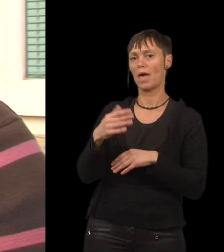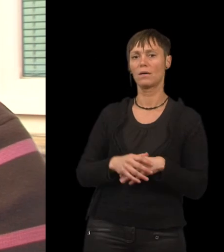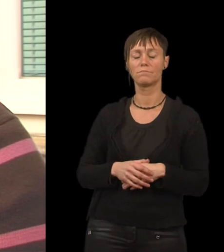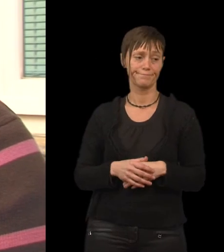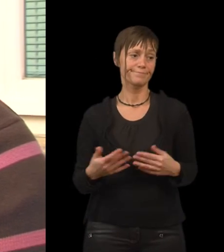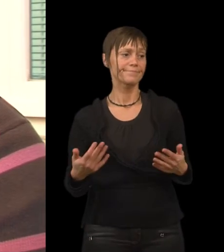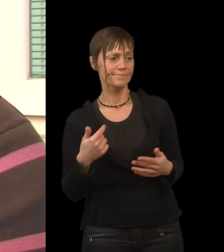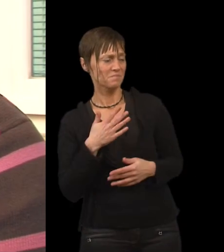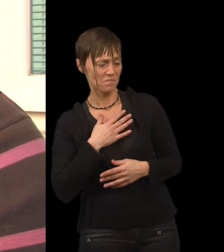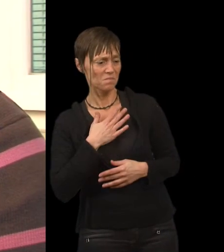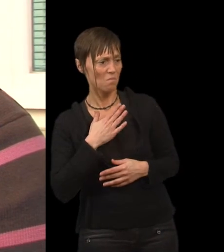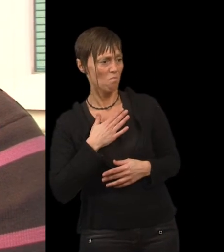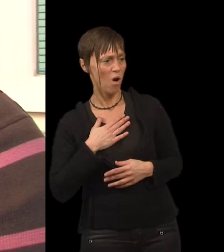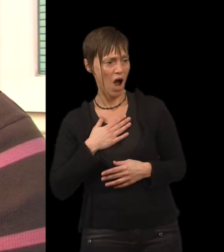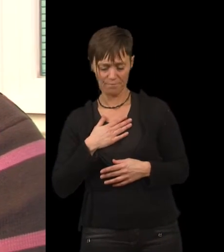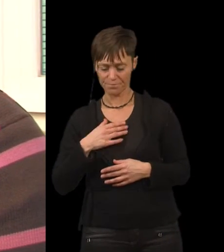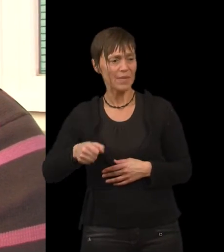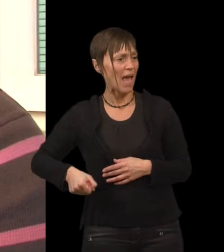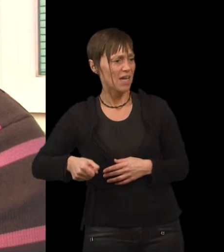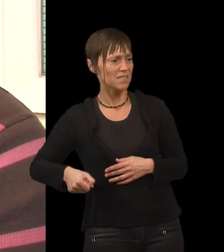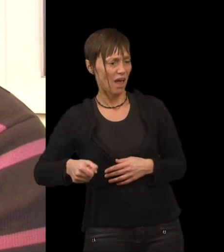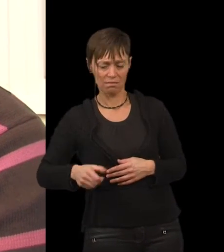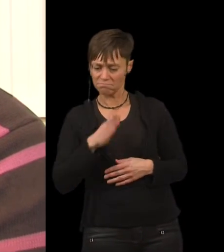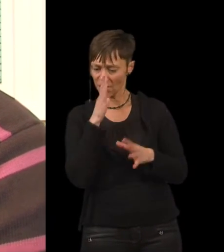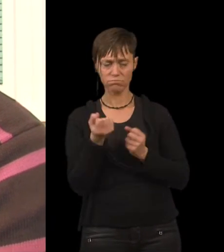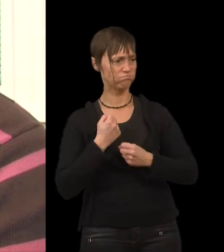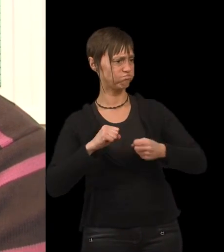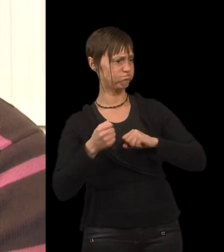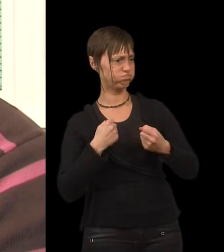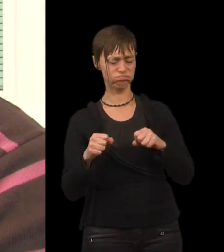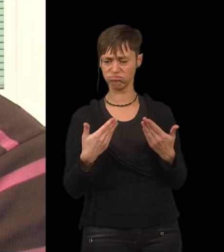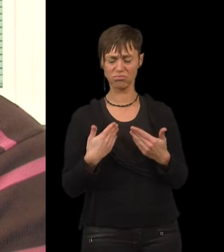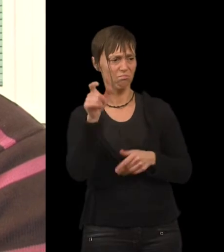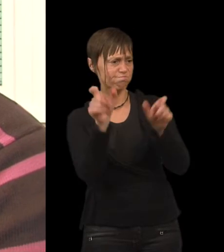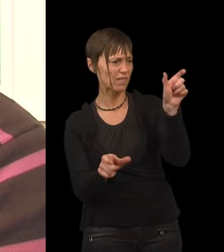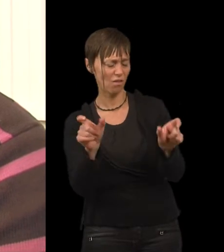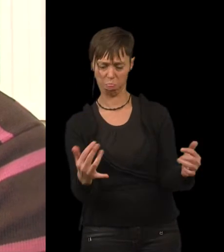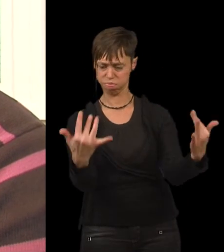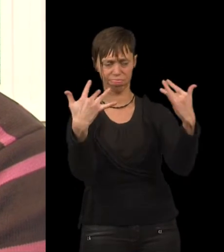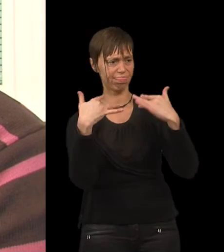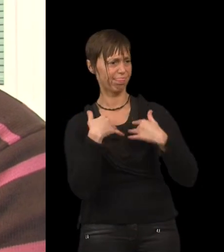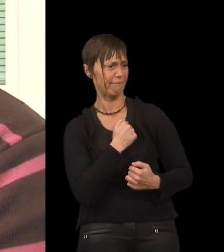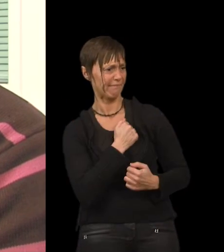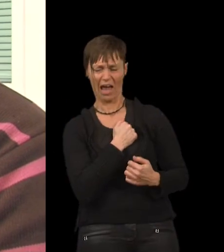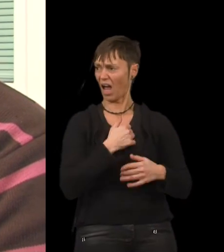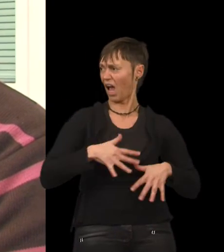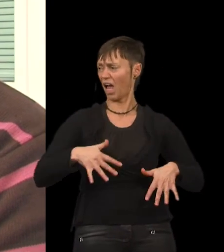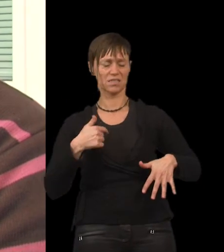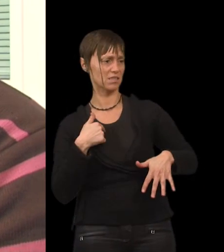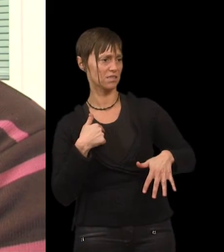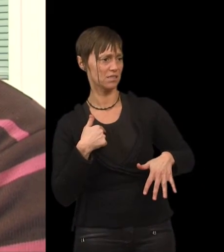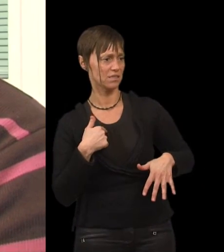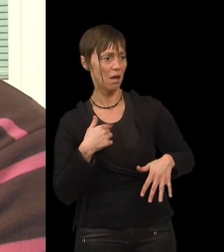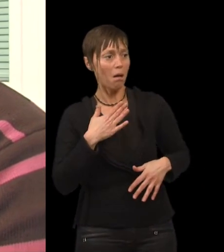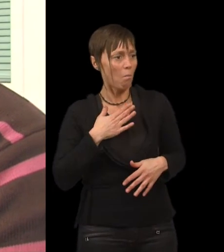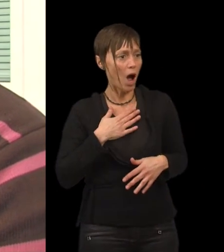pas me mouvoir comme je veux et il me stresse. Non, mais il me stresse encore plus. Il me stresse encore plus et moi, je